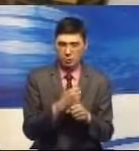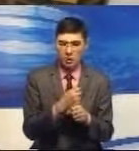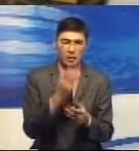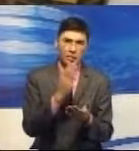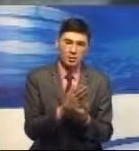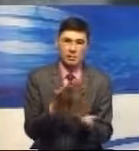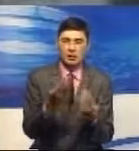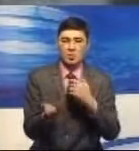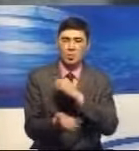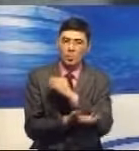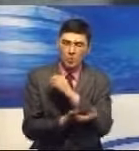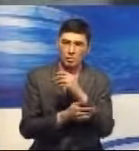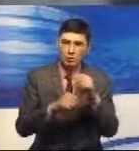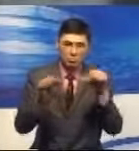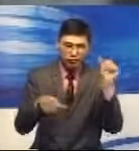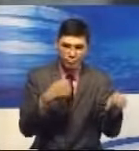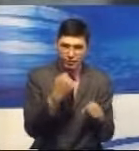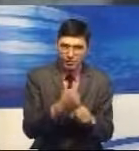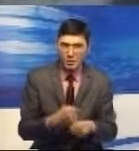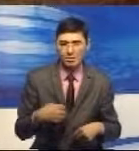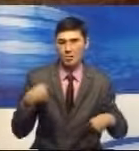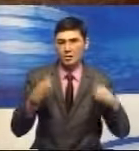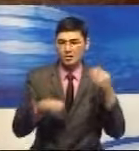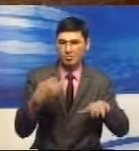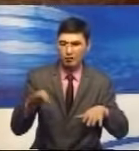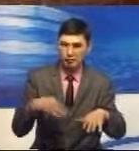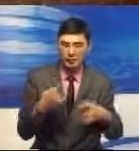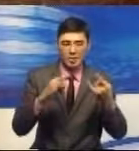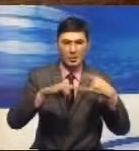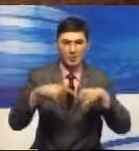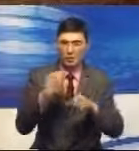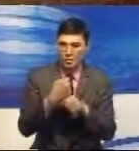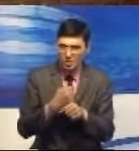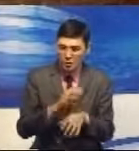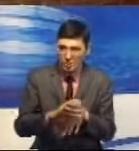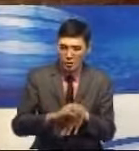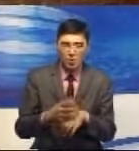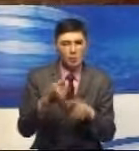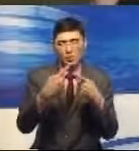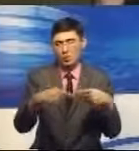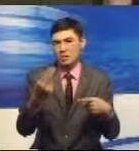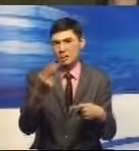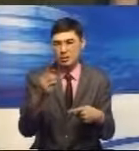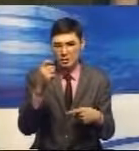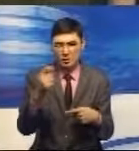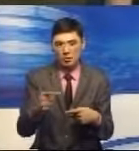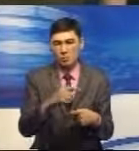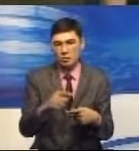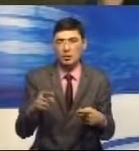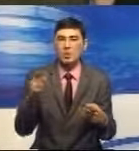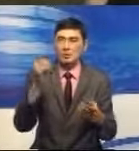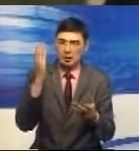Олар жиһаз, ағаш бұйымдары мен арнайы киім тігетін, кірпіш шығаратын және өзге де цехтарға тігінші, тас